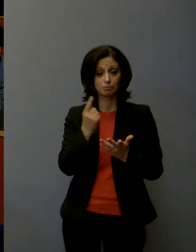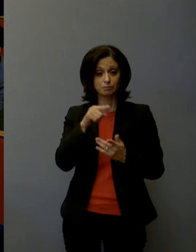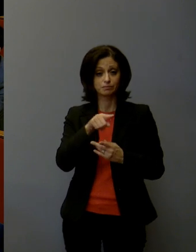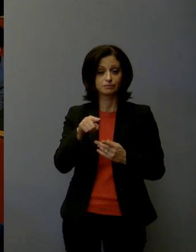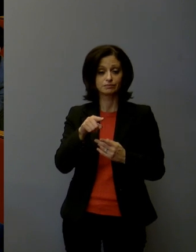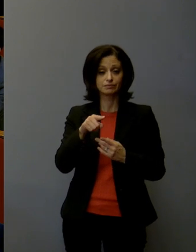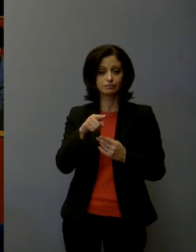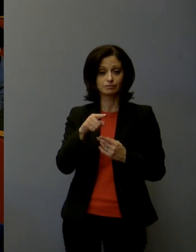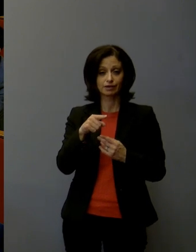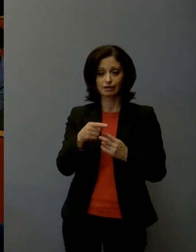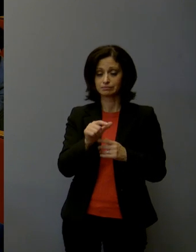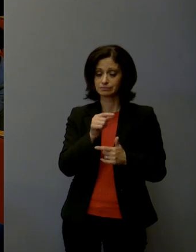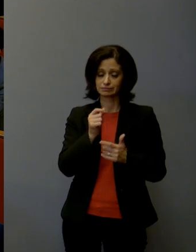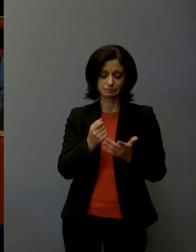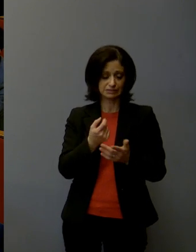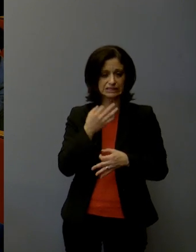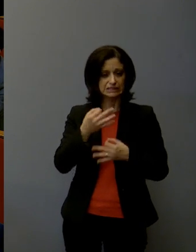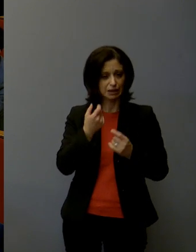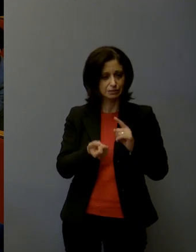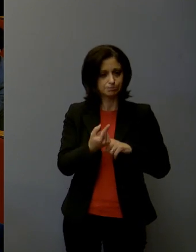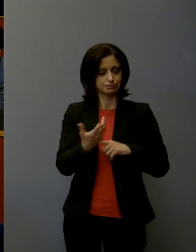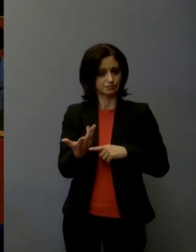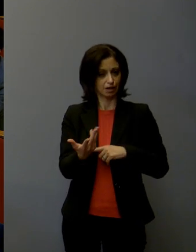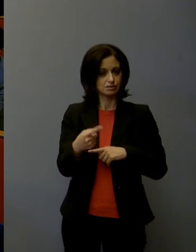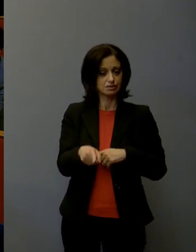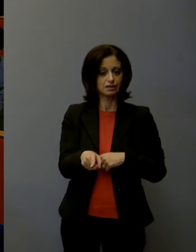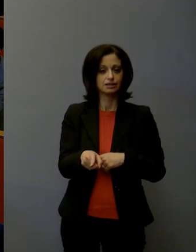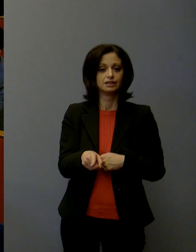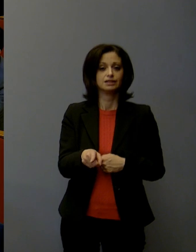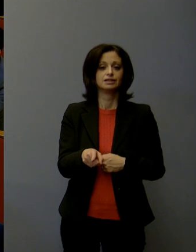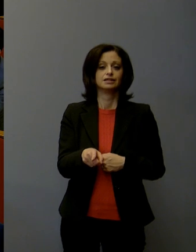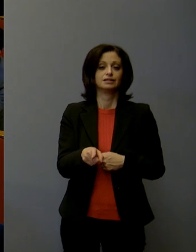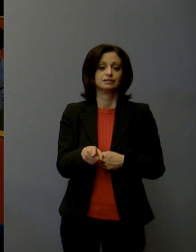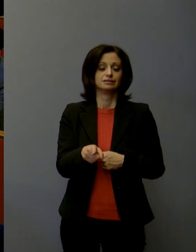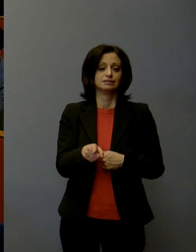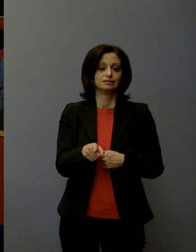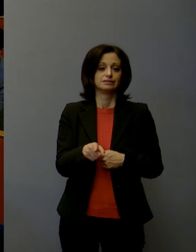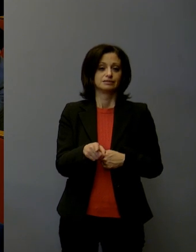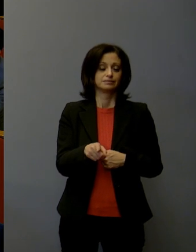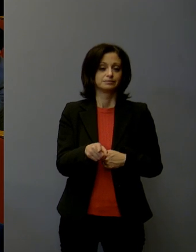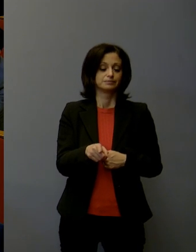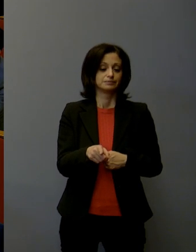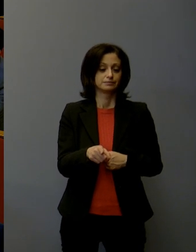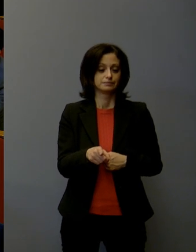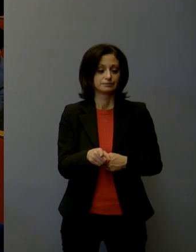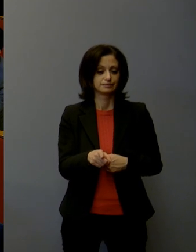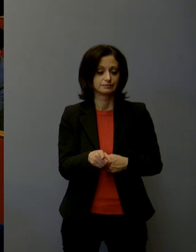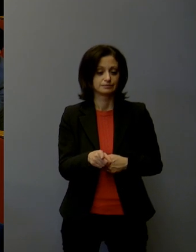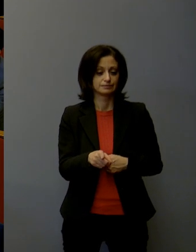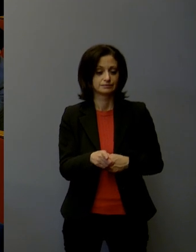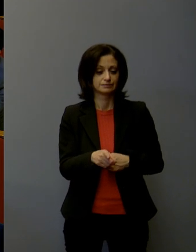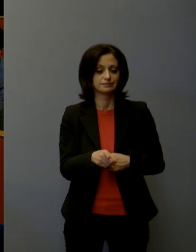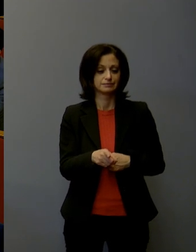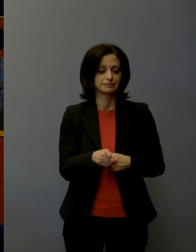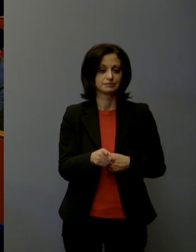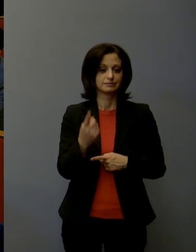sorto maggiormente è il fatto come dire di considerare questo tipo di